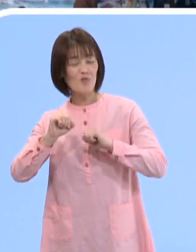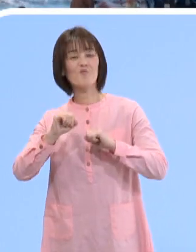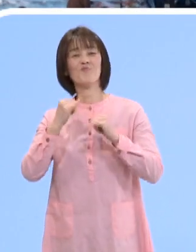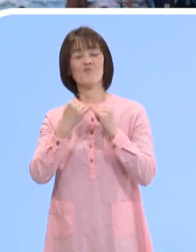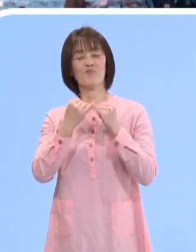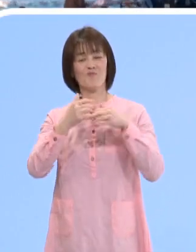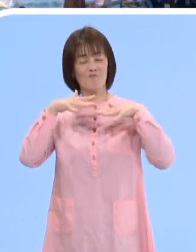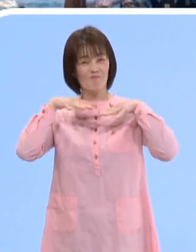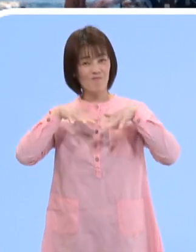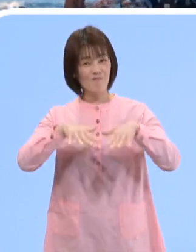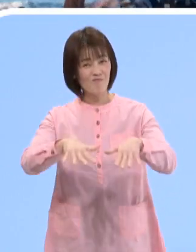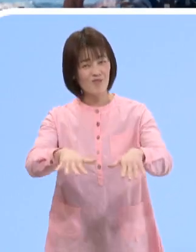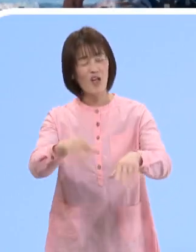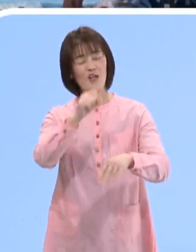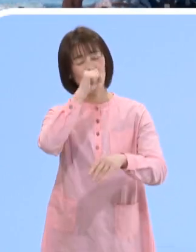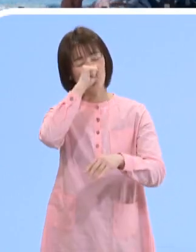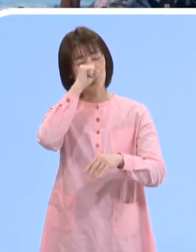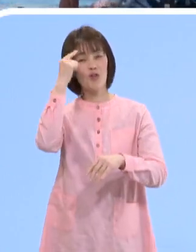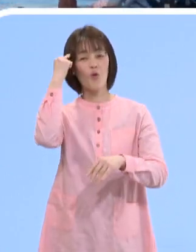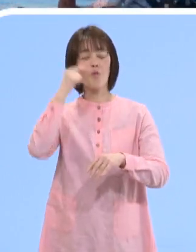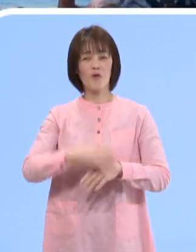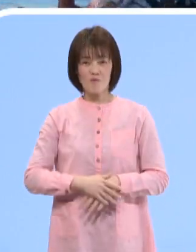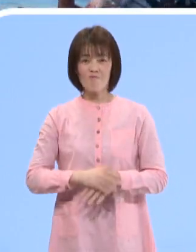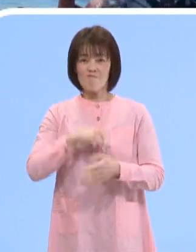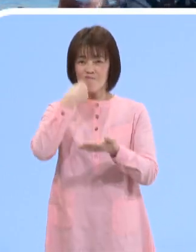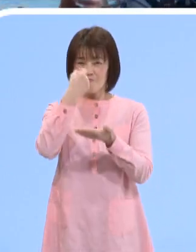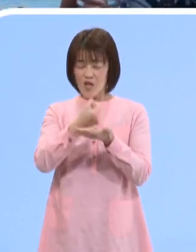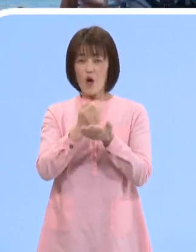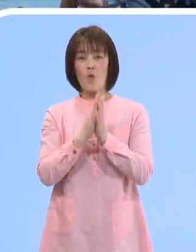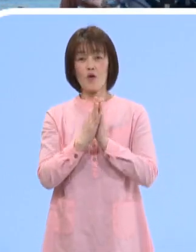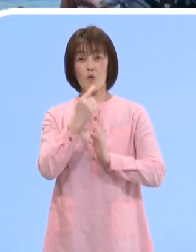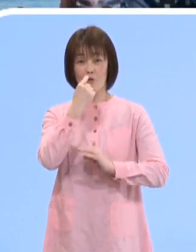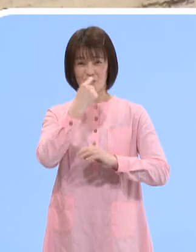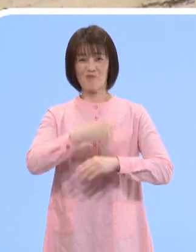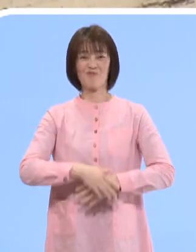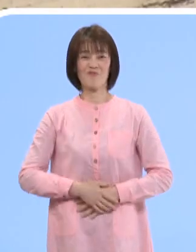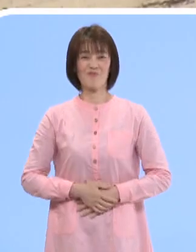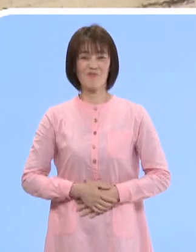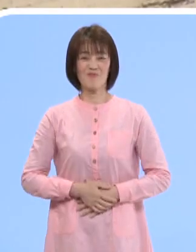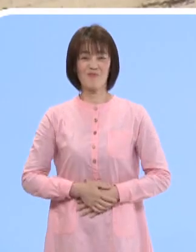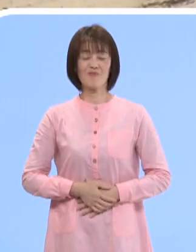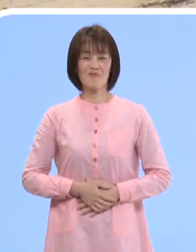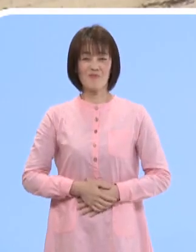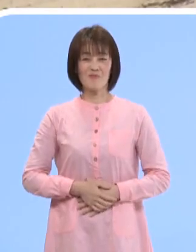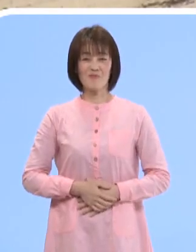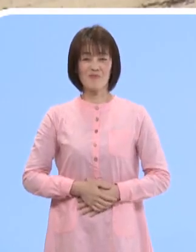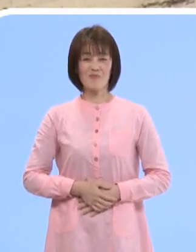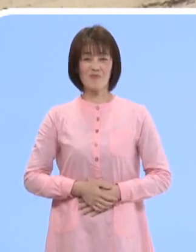な、そういう風に広がっていくといいなと思ってます。 ぜひ成功を祈っております。